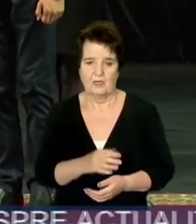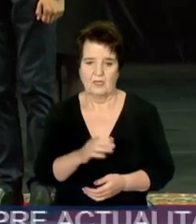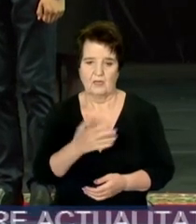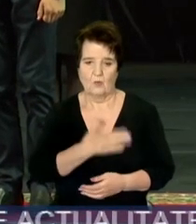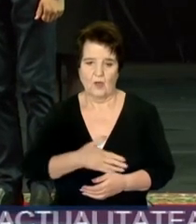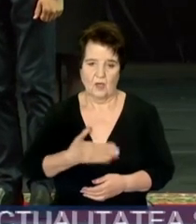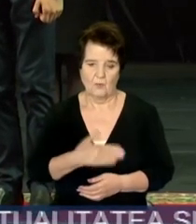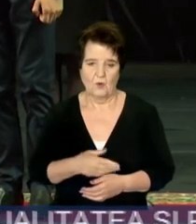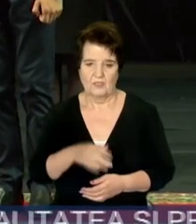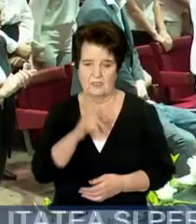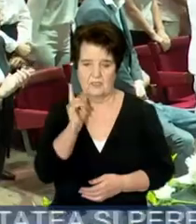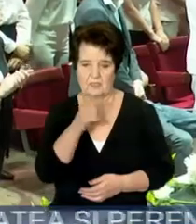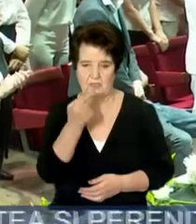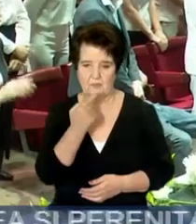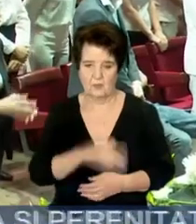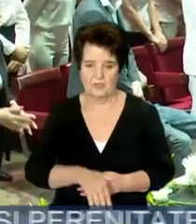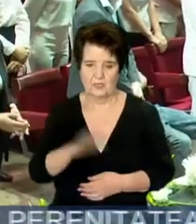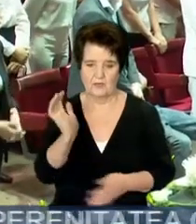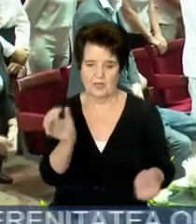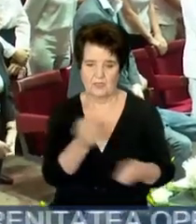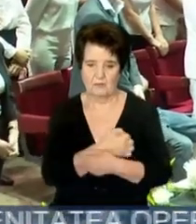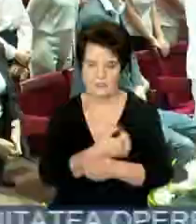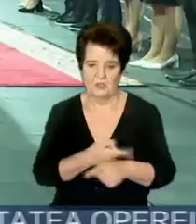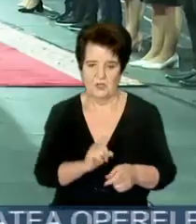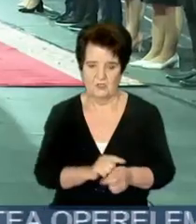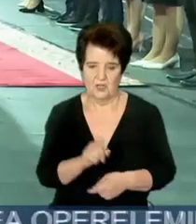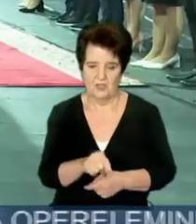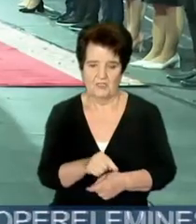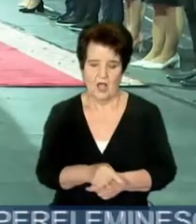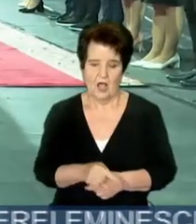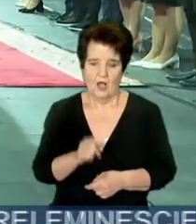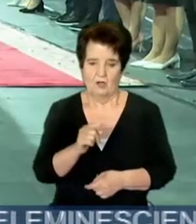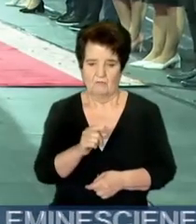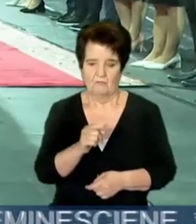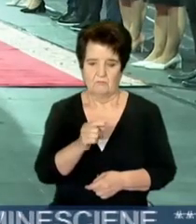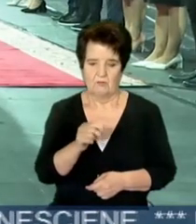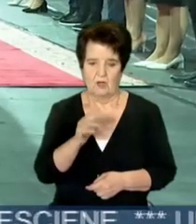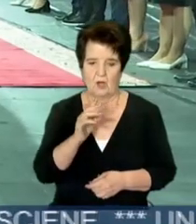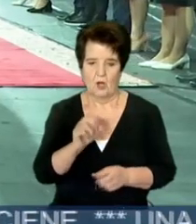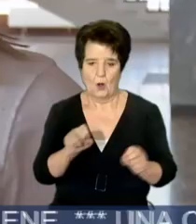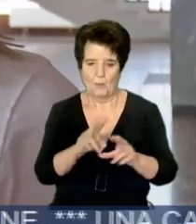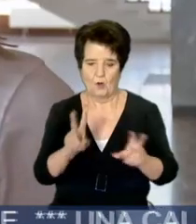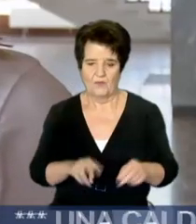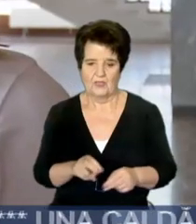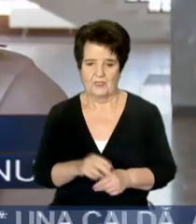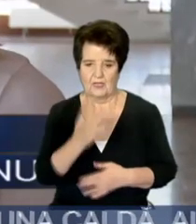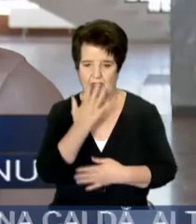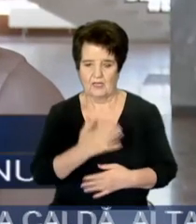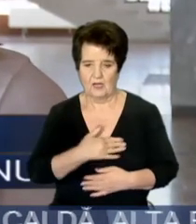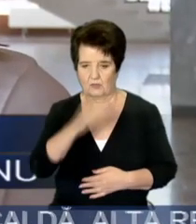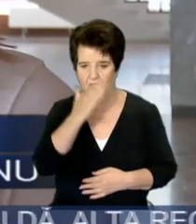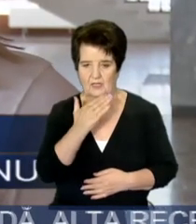și așteptări, tânăra spune că de mică dorește să îmbrățișeze această profesie, iar dragostea a moștenit-o de la tatăl său. Am ales